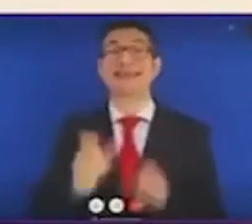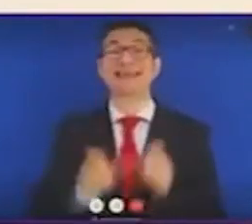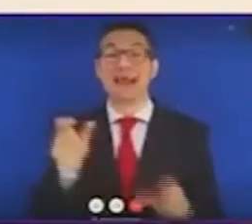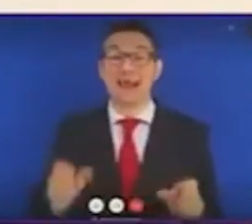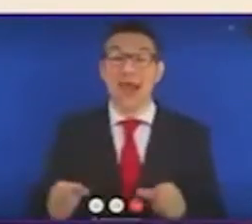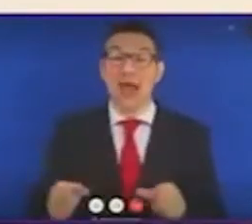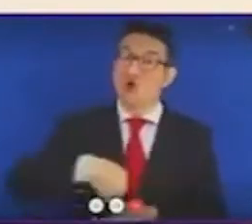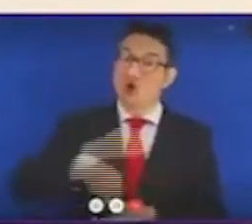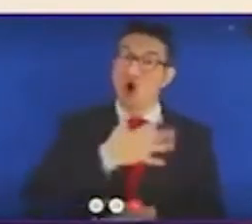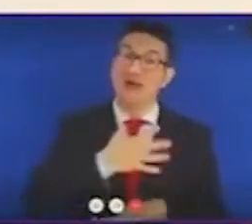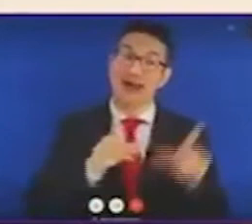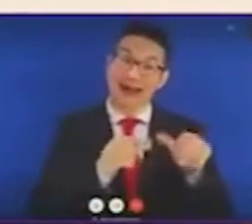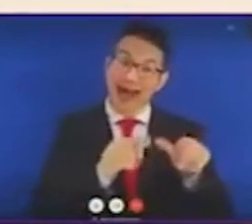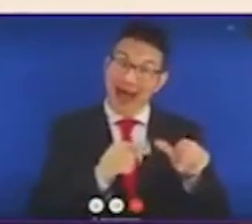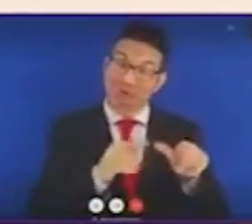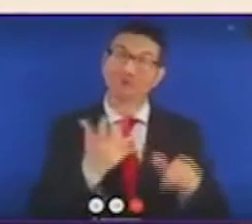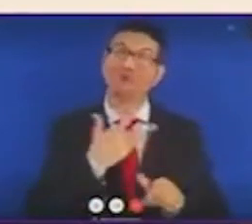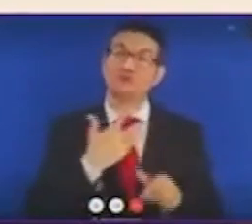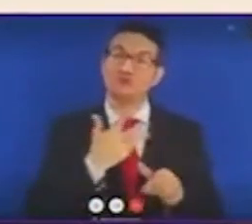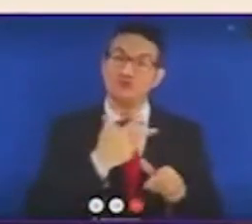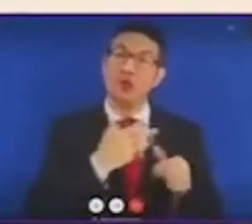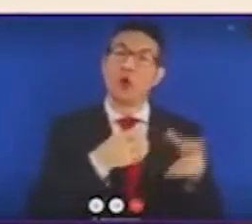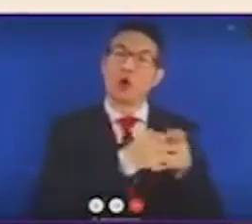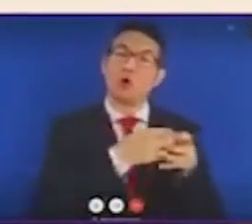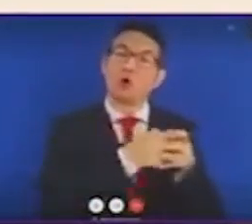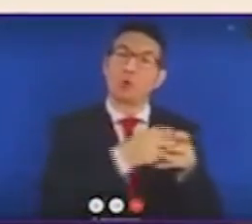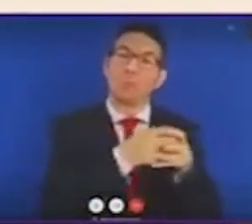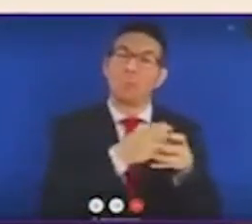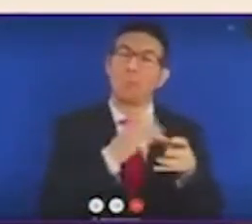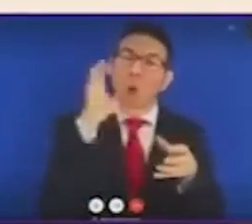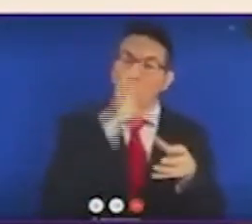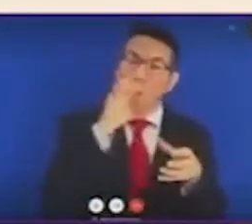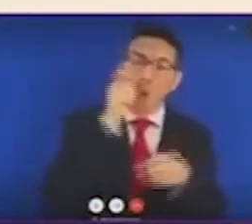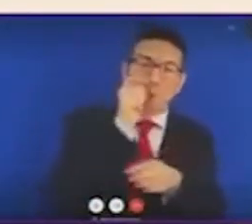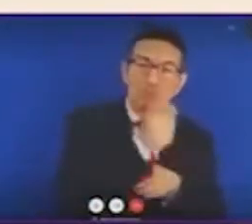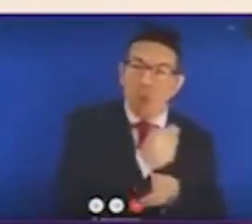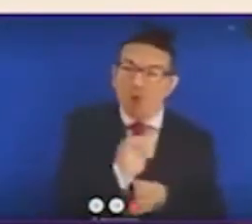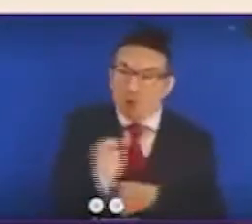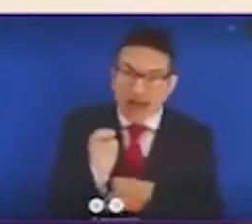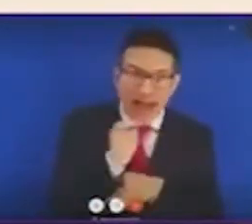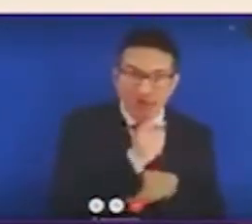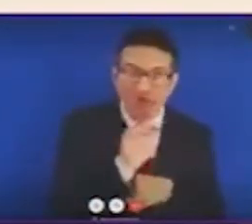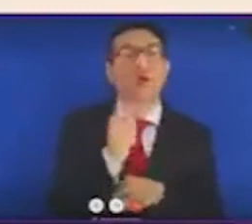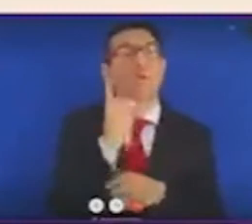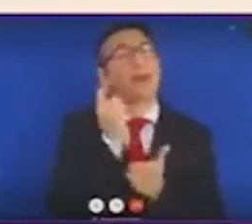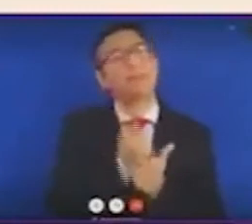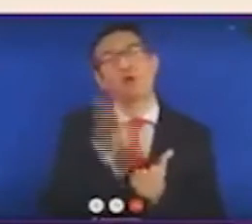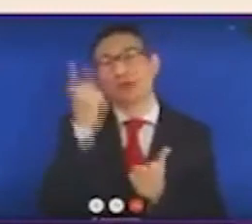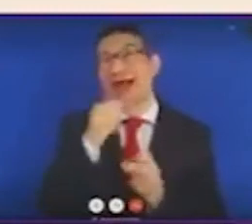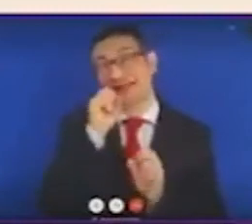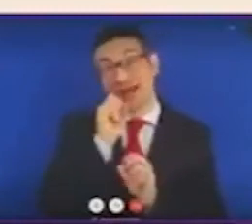riguarda il lancio c'è una cabina di monitoraggio ma è molto importante farlo io credo